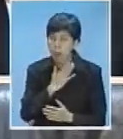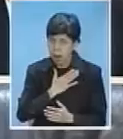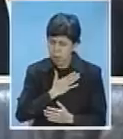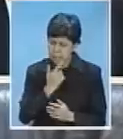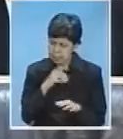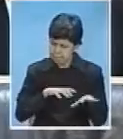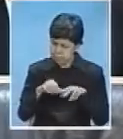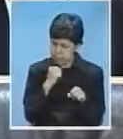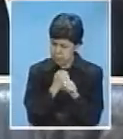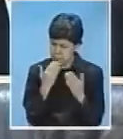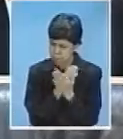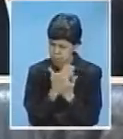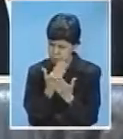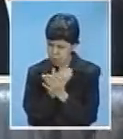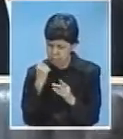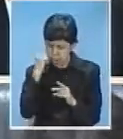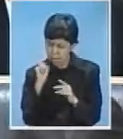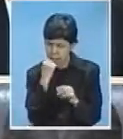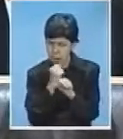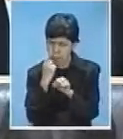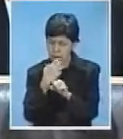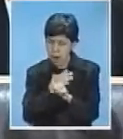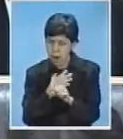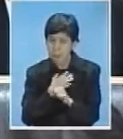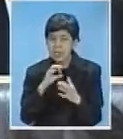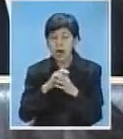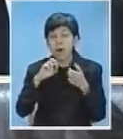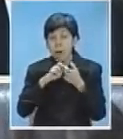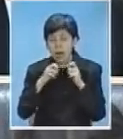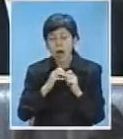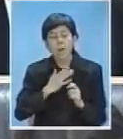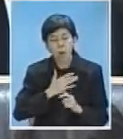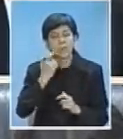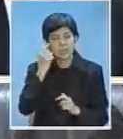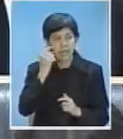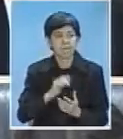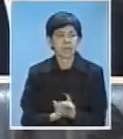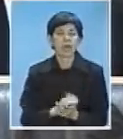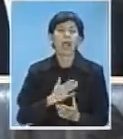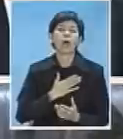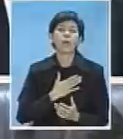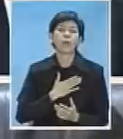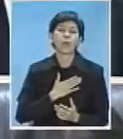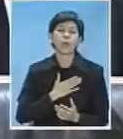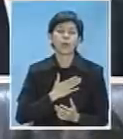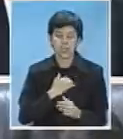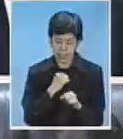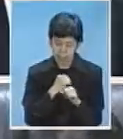ารถจัดการเปลี่ยนแปลงในเรื่องบางเรื่องในแต่ระดับที่เป็นปัญหาผมเชื่อว่าเราสาม